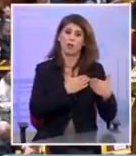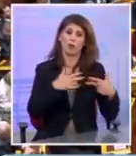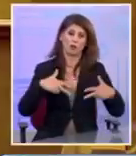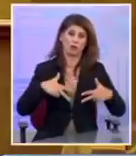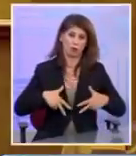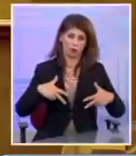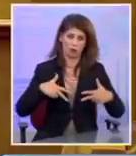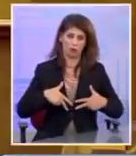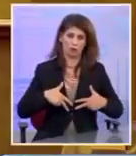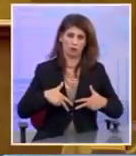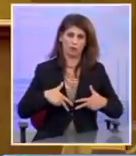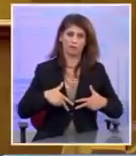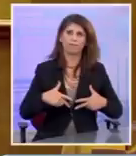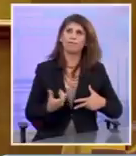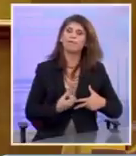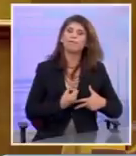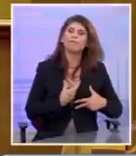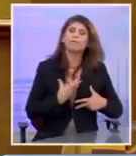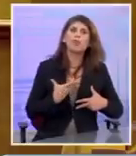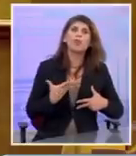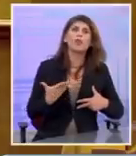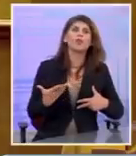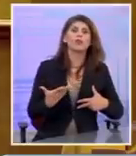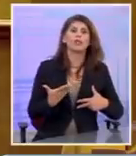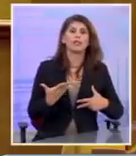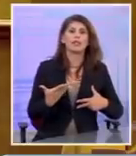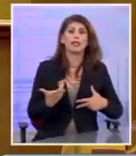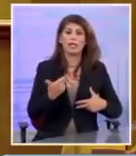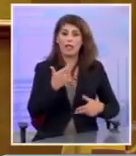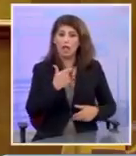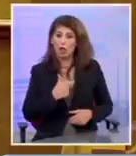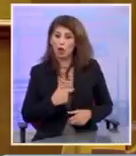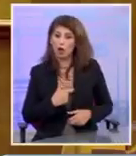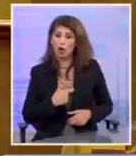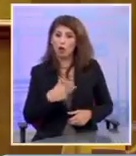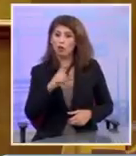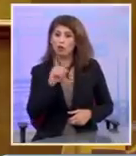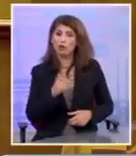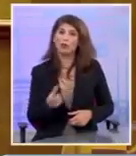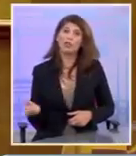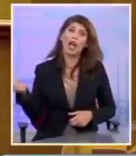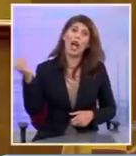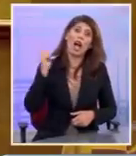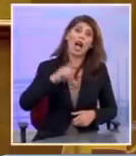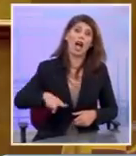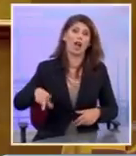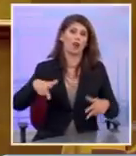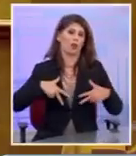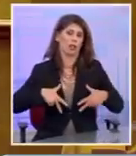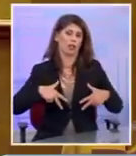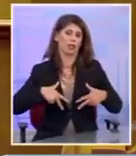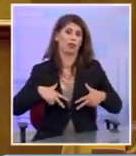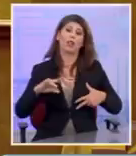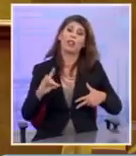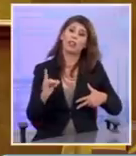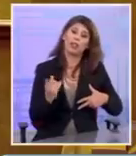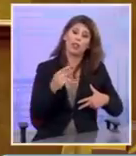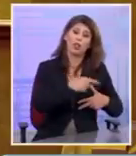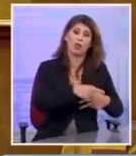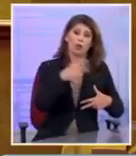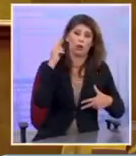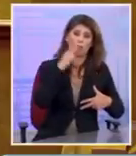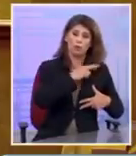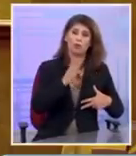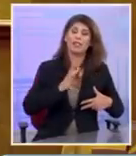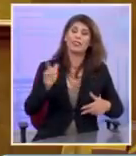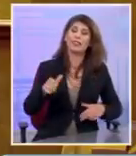υπουργούς, νιώθω ότι ή εγώ ζω σε άλλη χώρα ή ο Πρωθυπουργός και